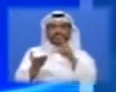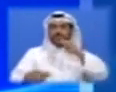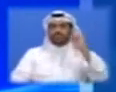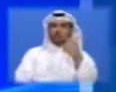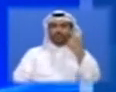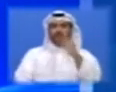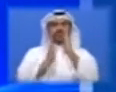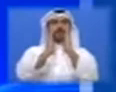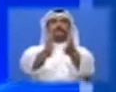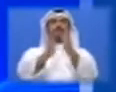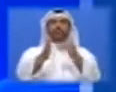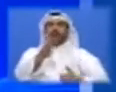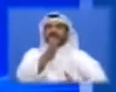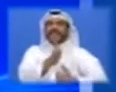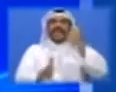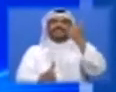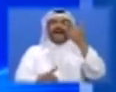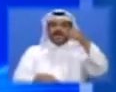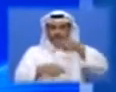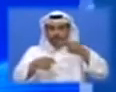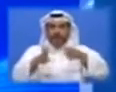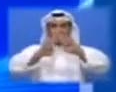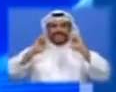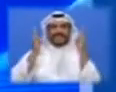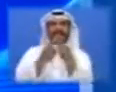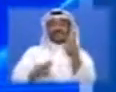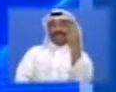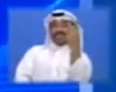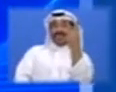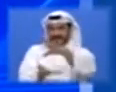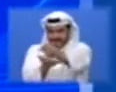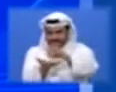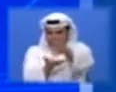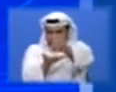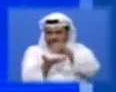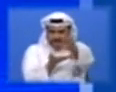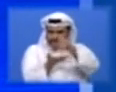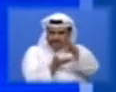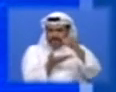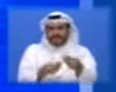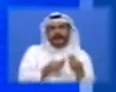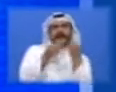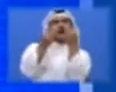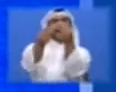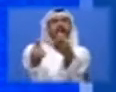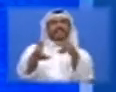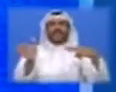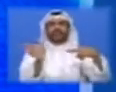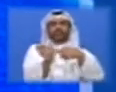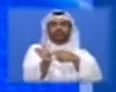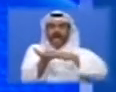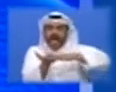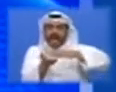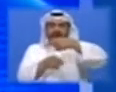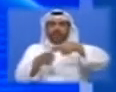تضمنت التهنئه بنجاح المؤتمر الدولي الثاني للمانحين لدعم الوضع الانساني في سوريا الذي استضافته